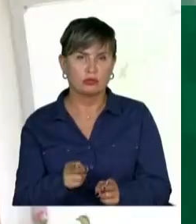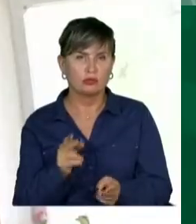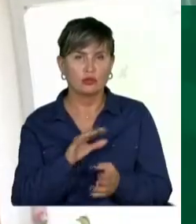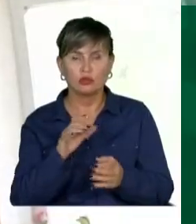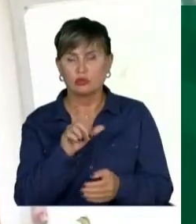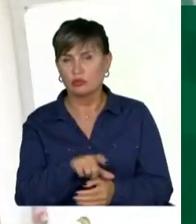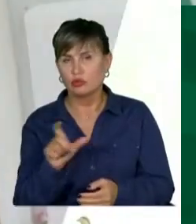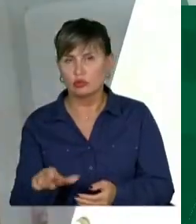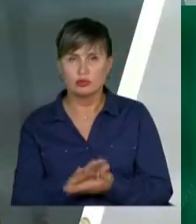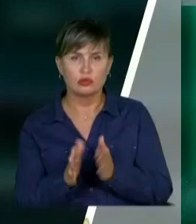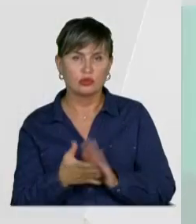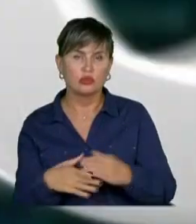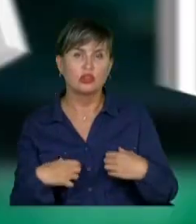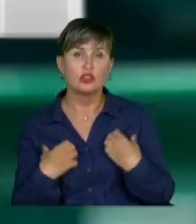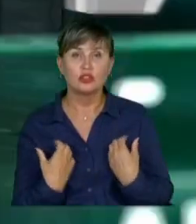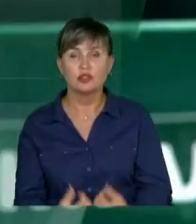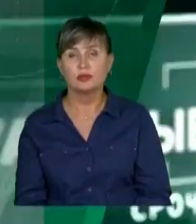нечеловеческие условия труда.